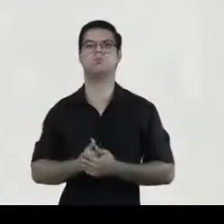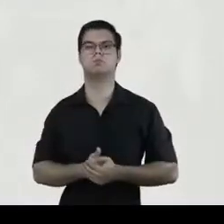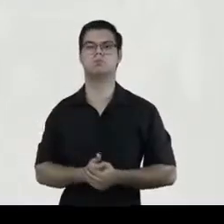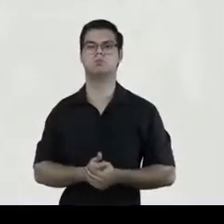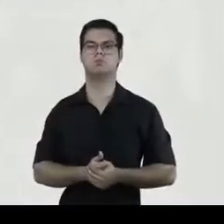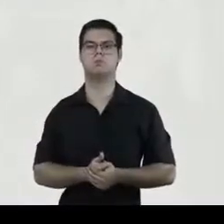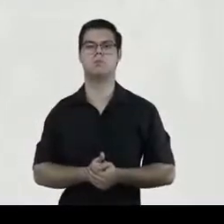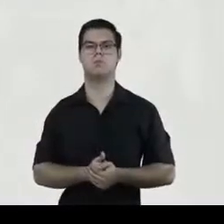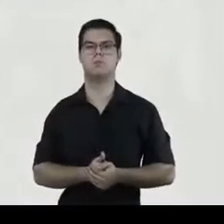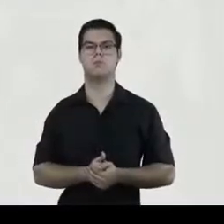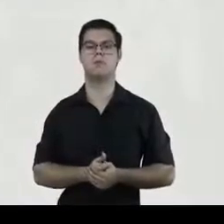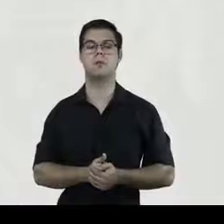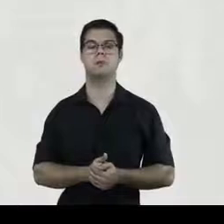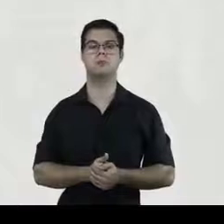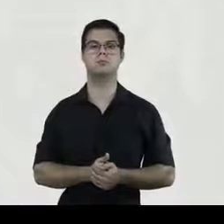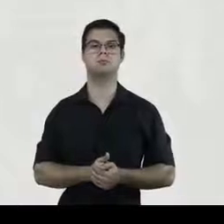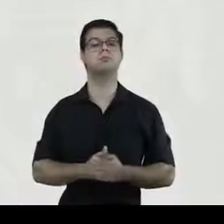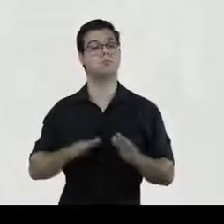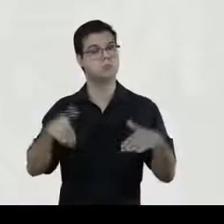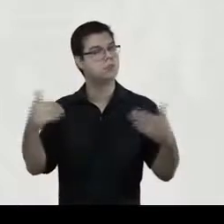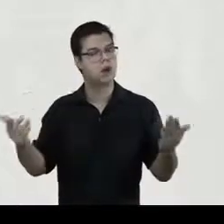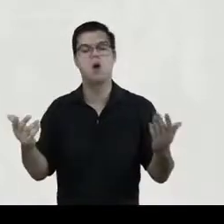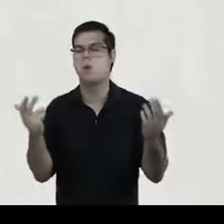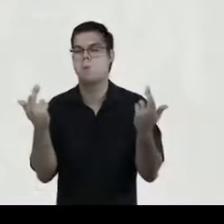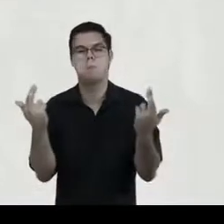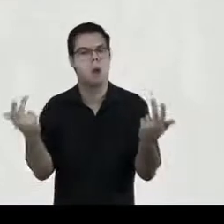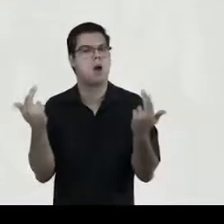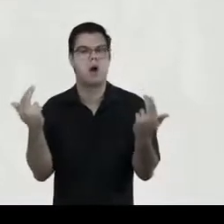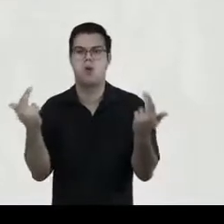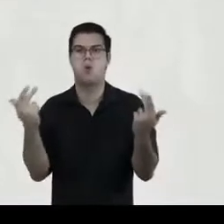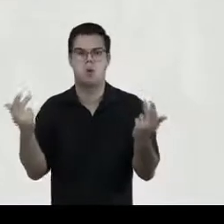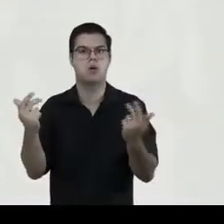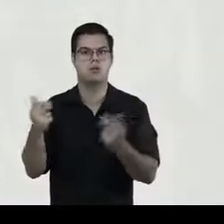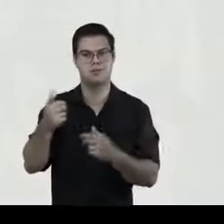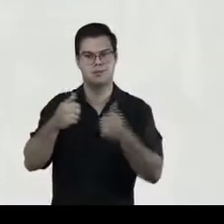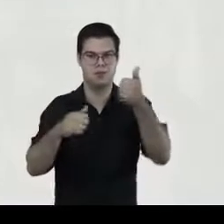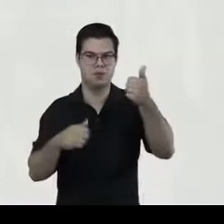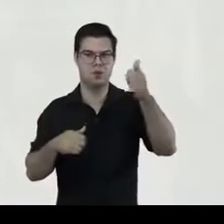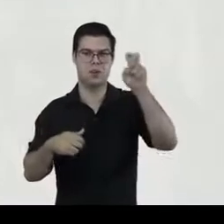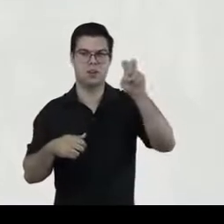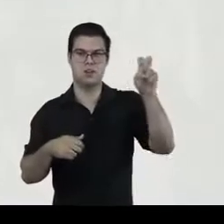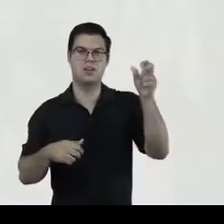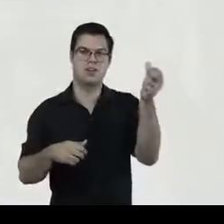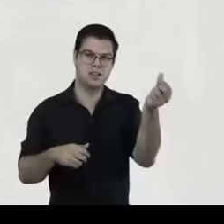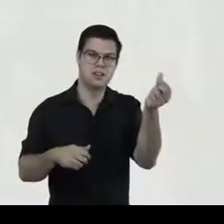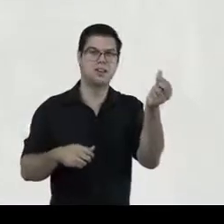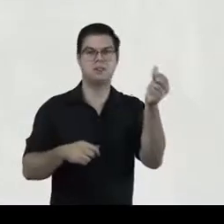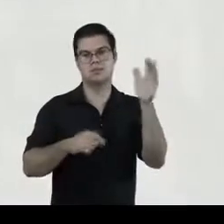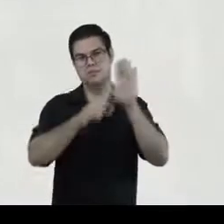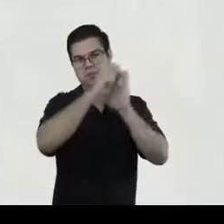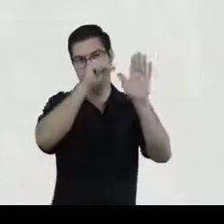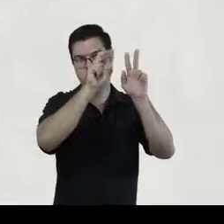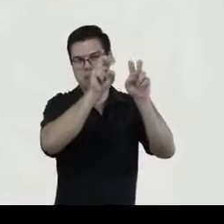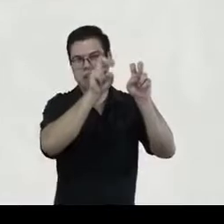Alors, même chose pour l'édition de 1556. La page de titre. Suivante.